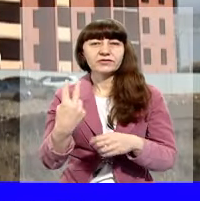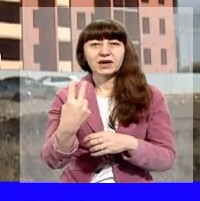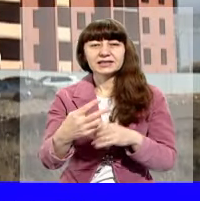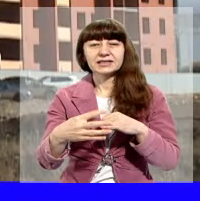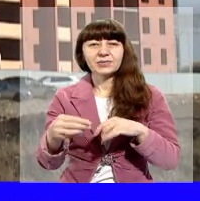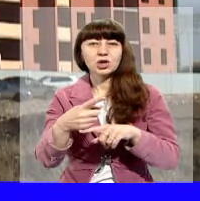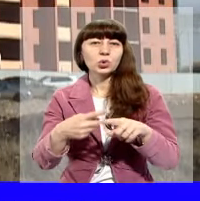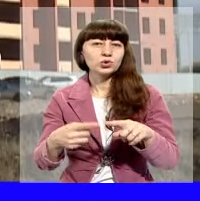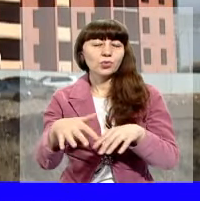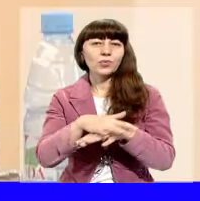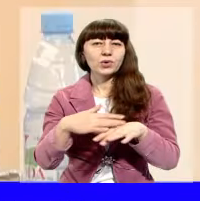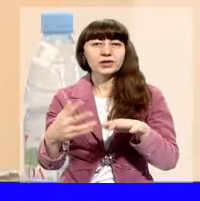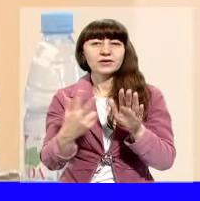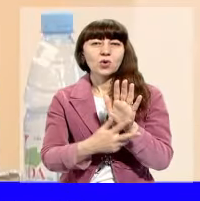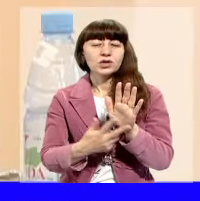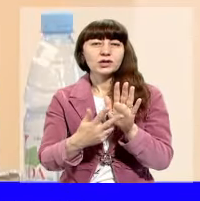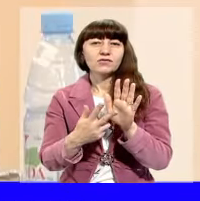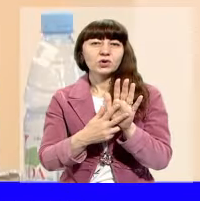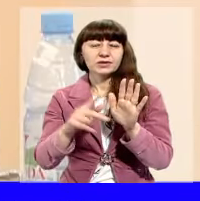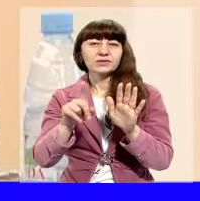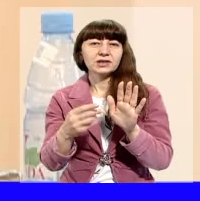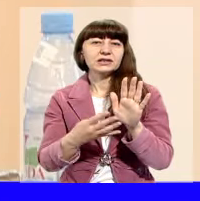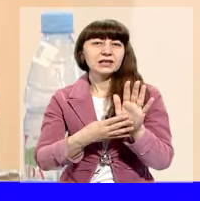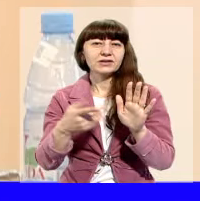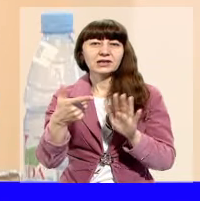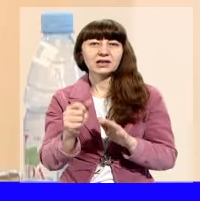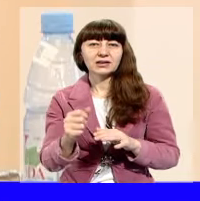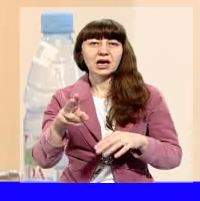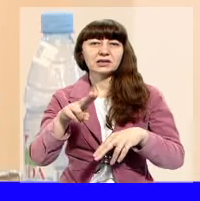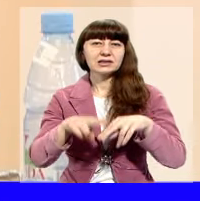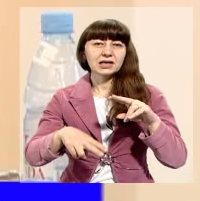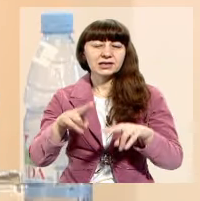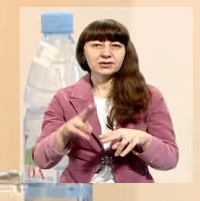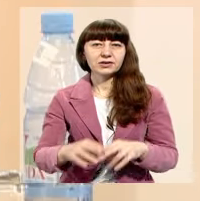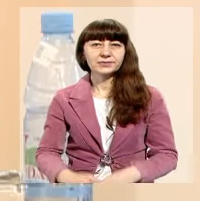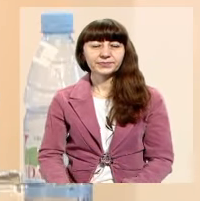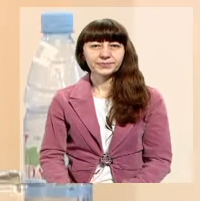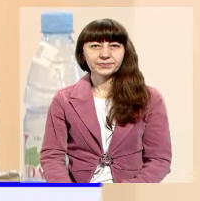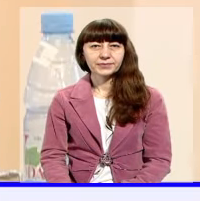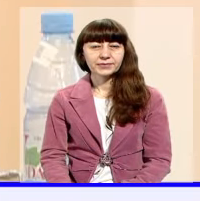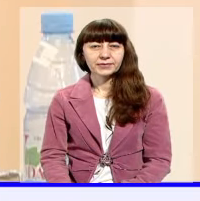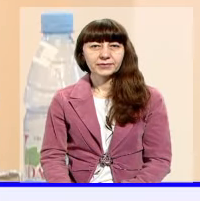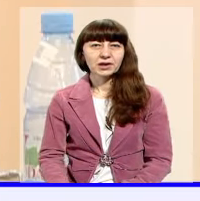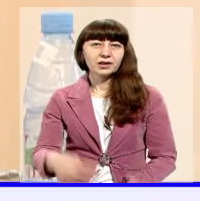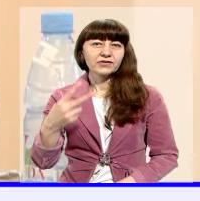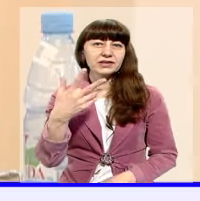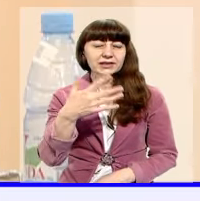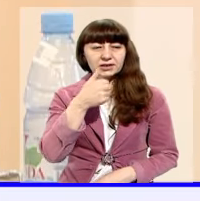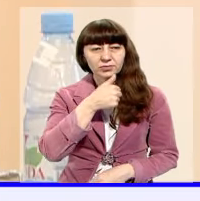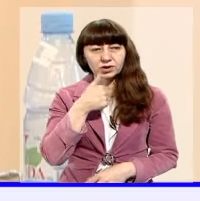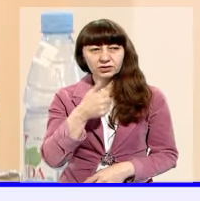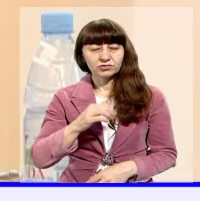бюджетке 201 миллион теңге түсті. Мы не формируем цену сами. 2023 жылы жалпы ауданы 14,7